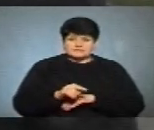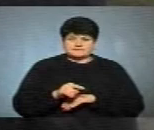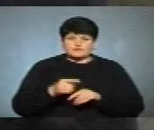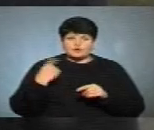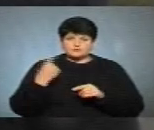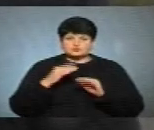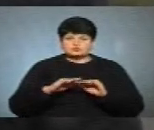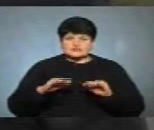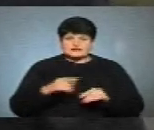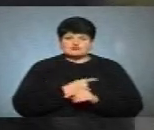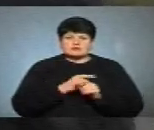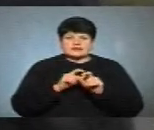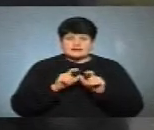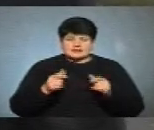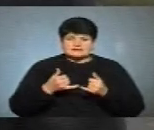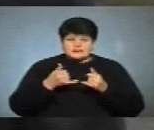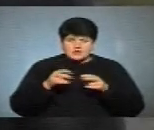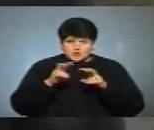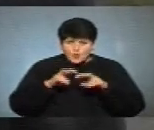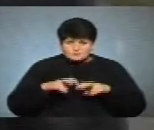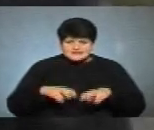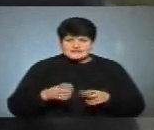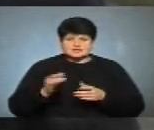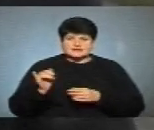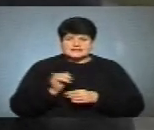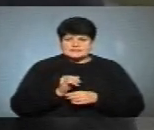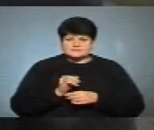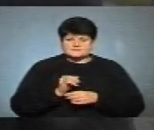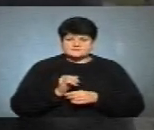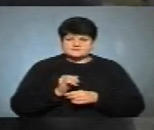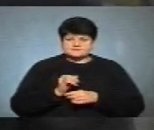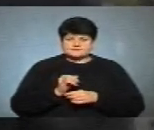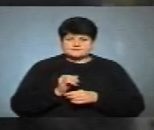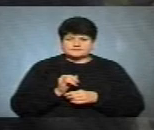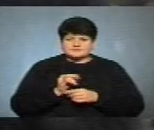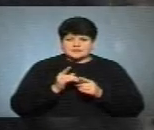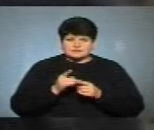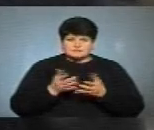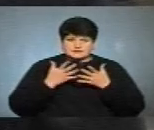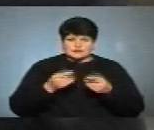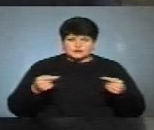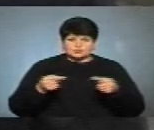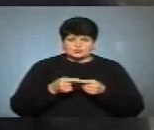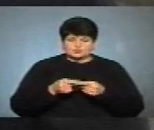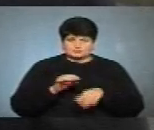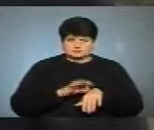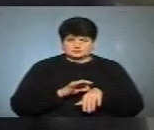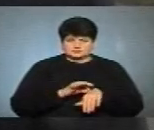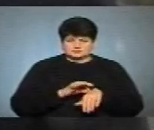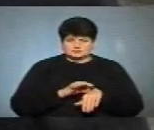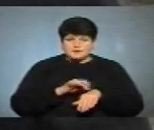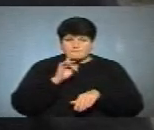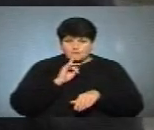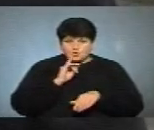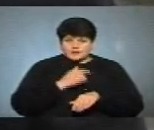обласну дитячу лікарню для дообстеження і постановки точного діагнозу. Поки